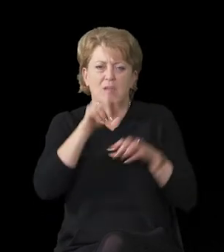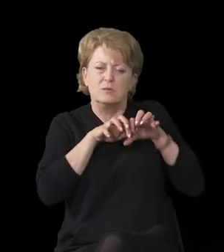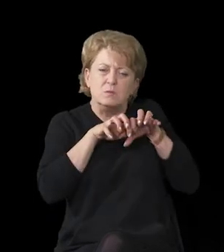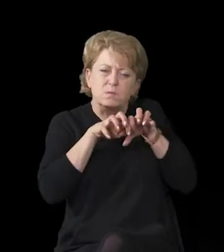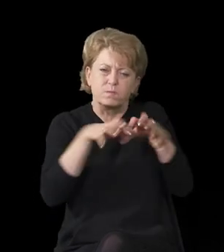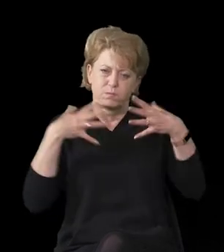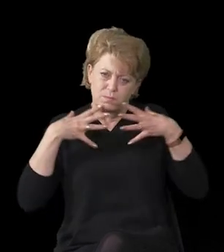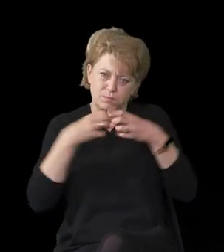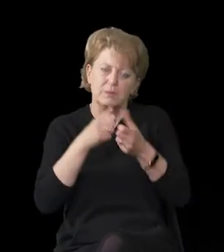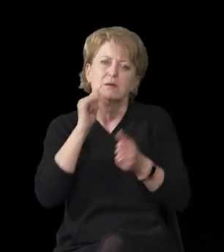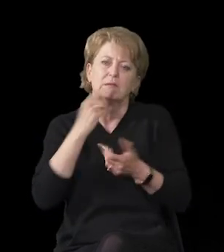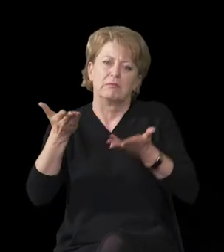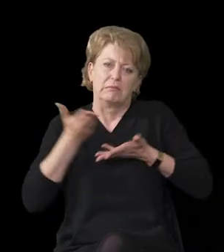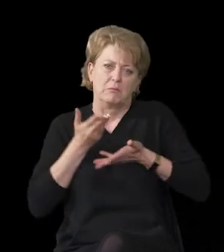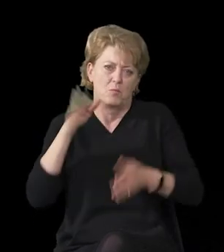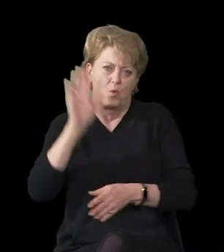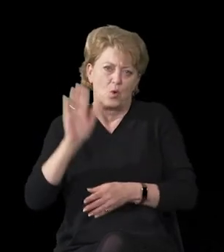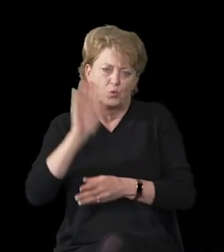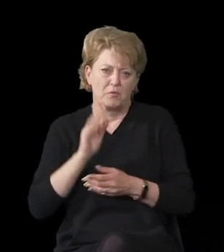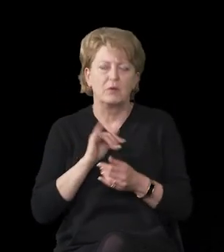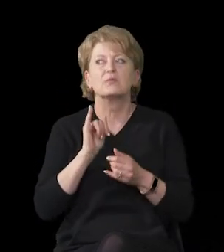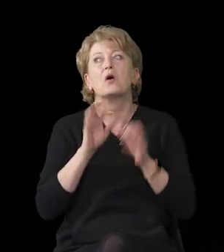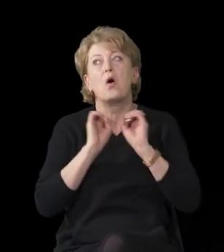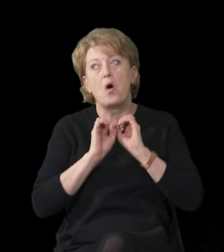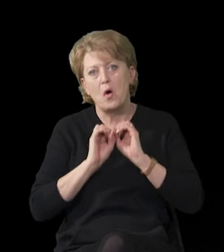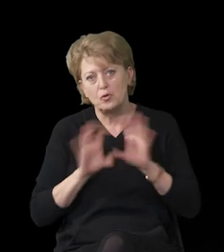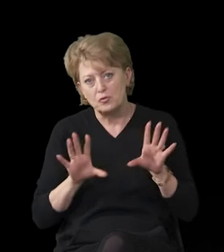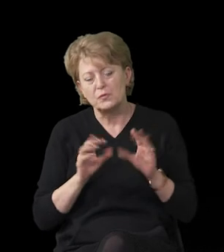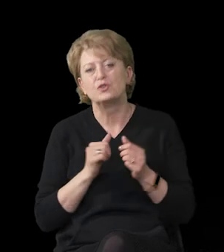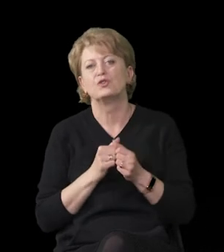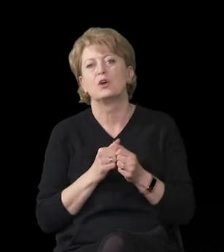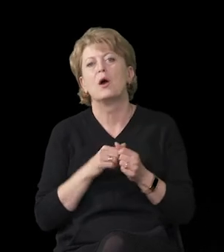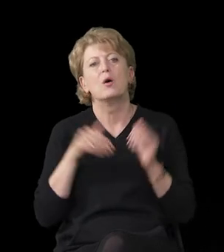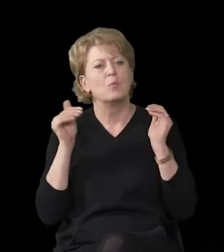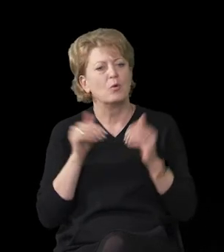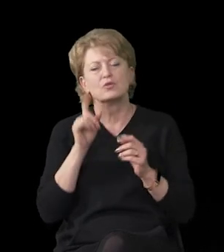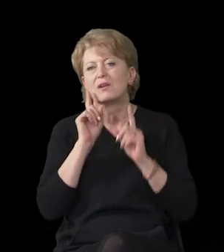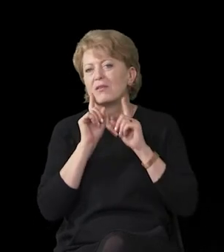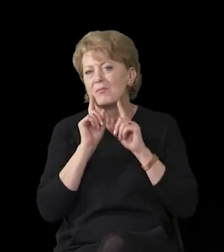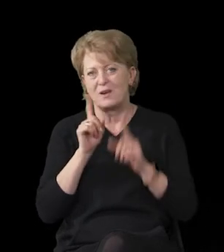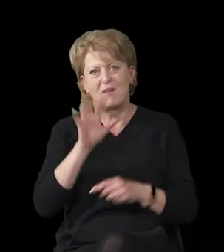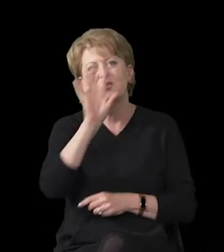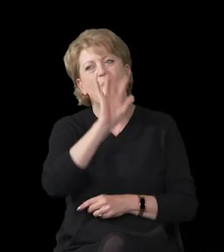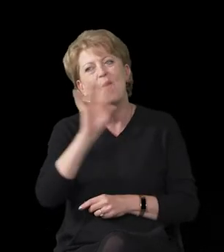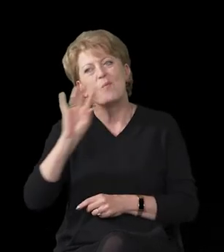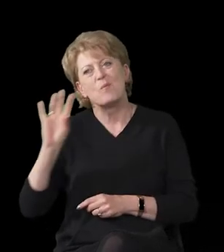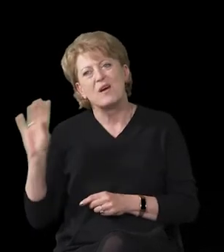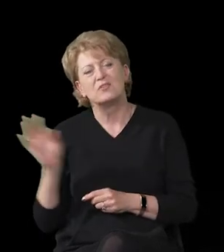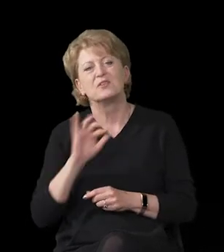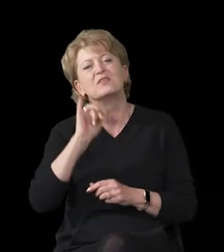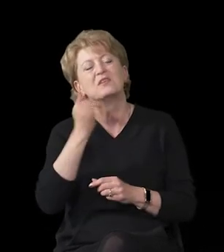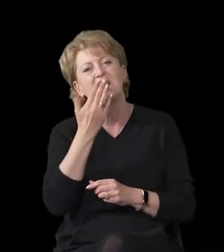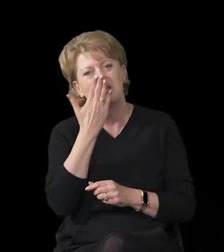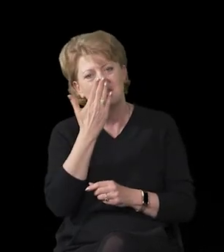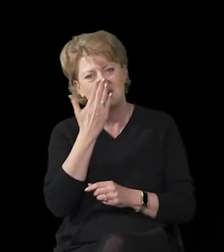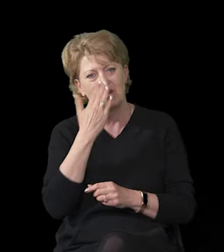uzyskać błogosławieństwo. Oczywiście wtedy można naprawdę obejrzeć piękno tych rytuałów